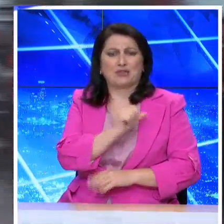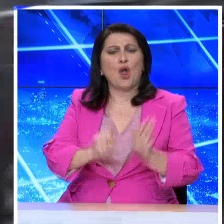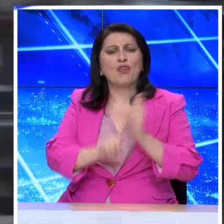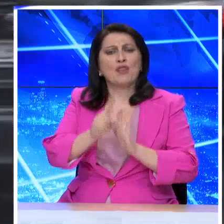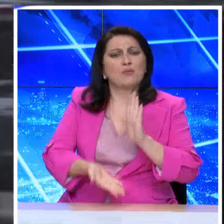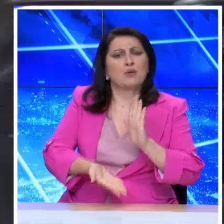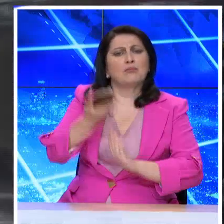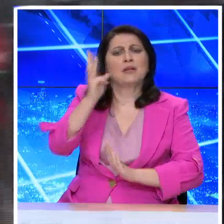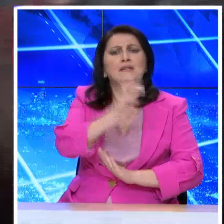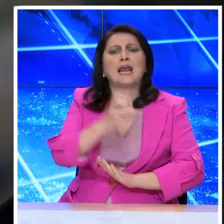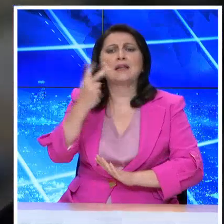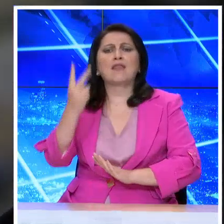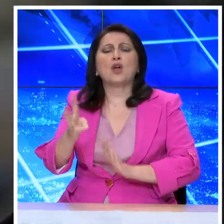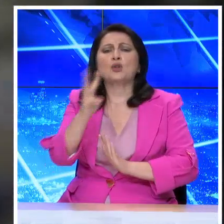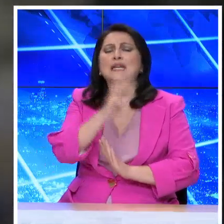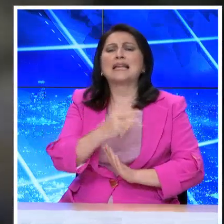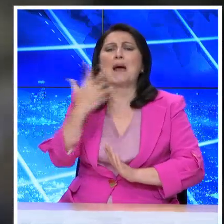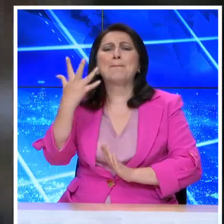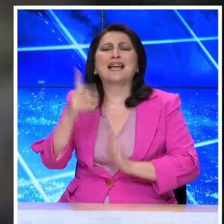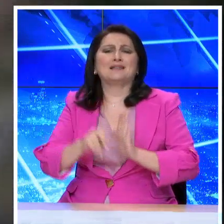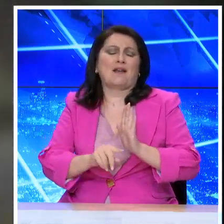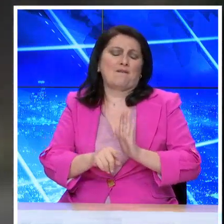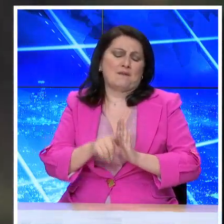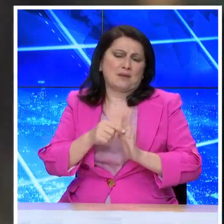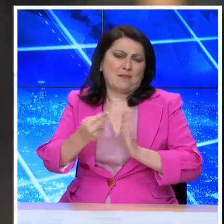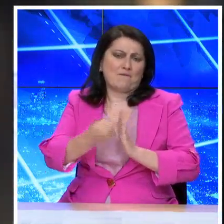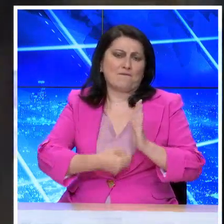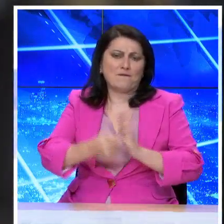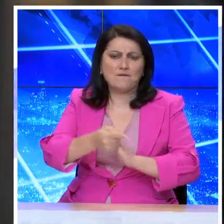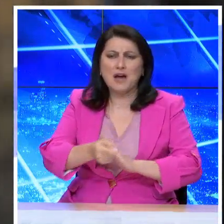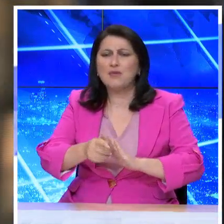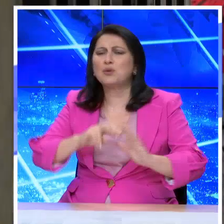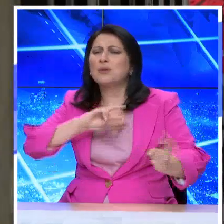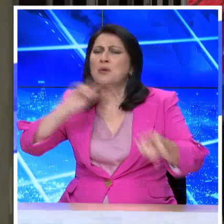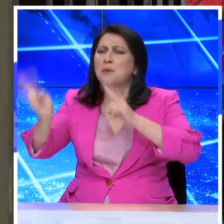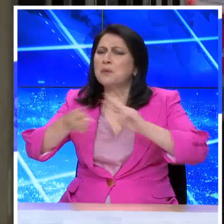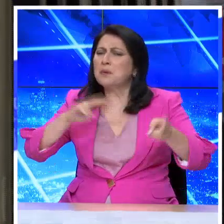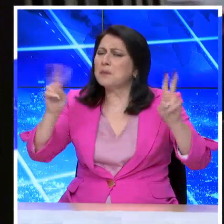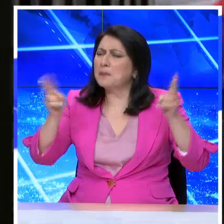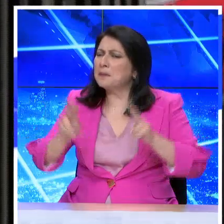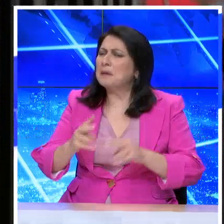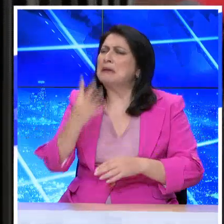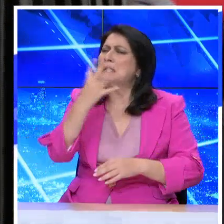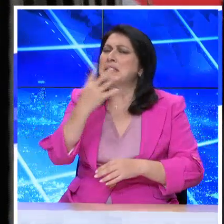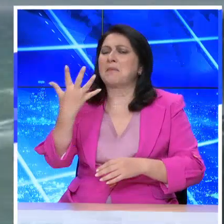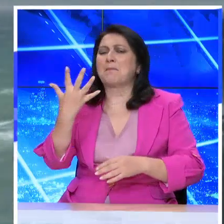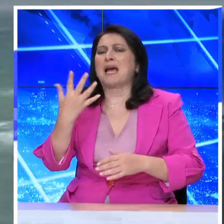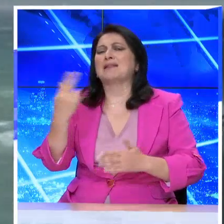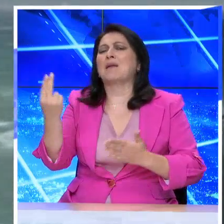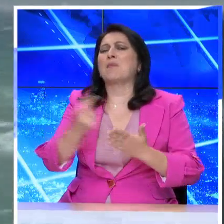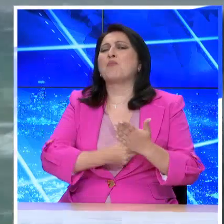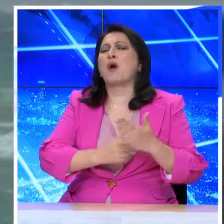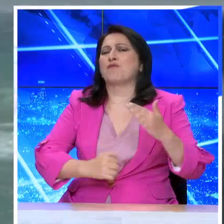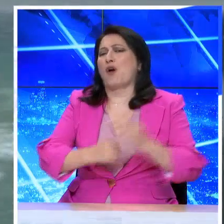στους 32 με 35 περίπου βαθμούς Κελσίου, με ασθενές γενικά το πεδίο των ανέμων, όχι παραπάνω από 4 με 5 μποφόρ στα πελάγια,